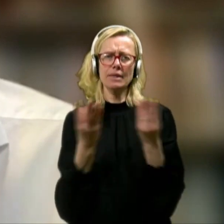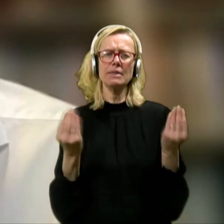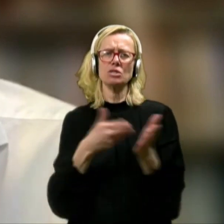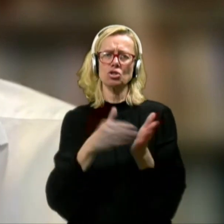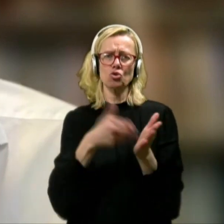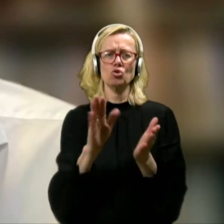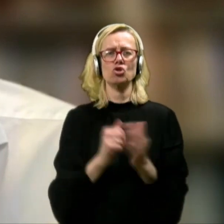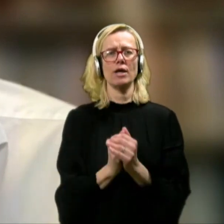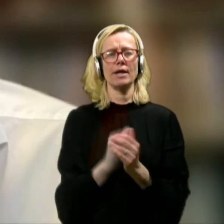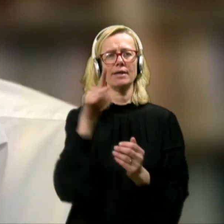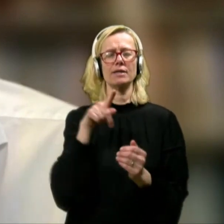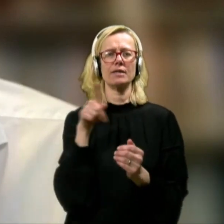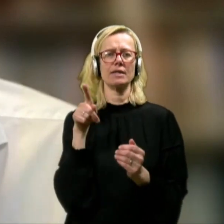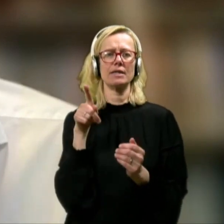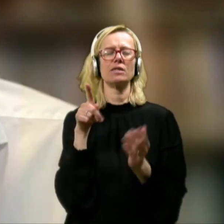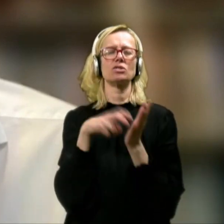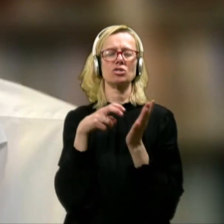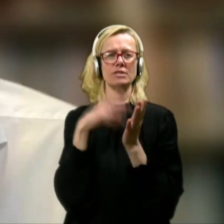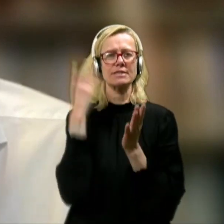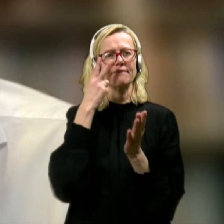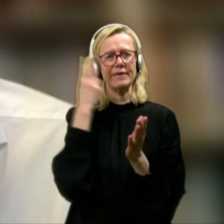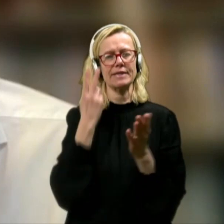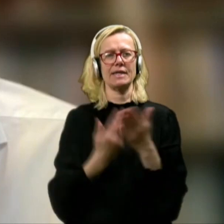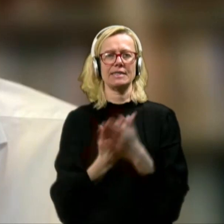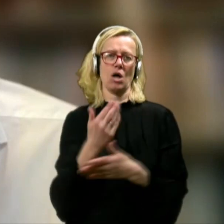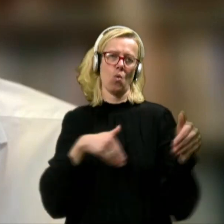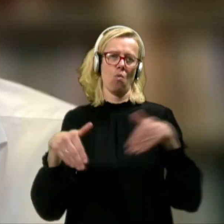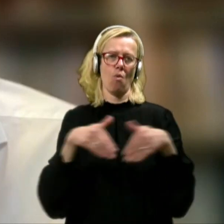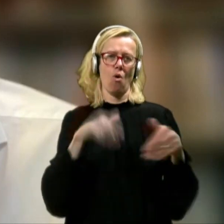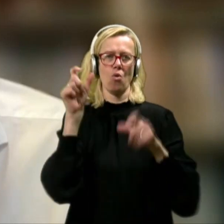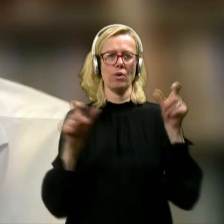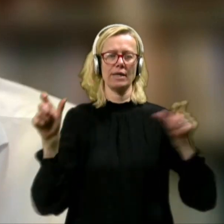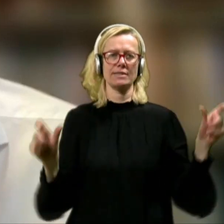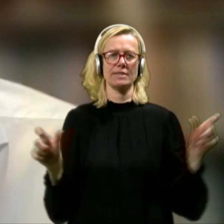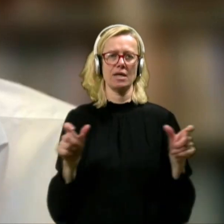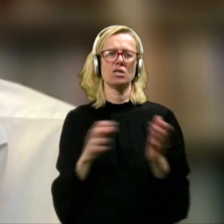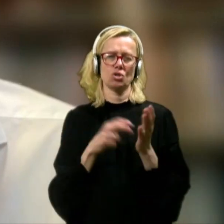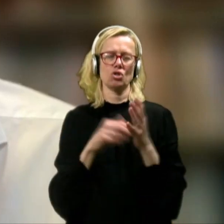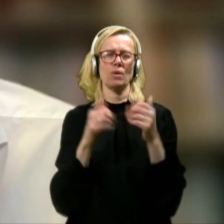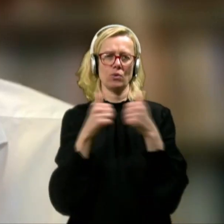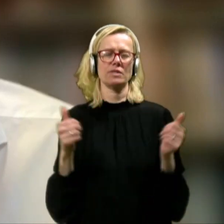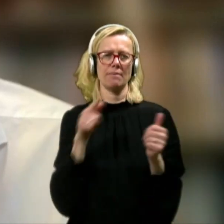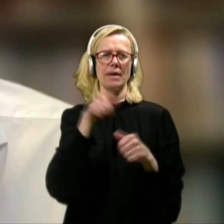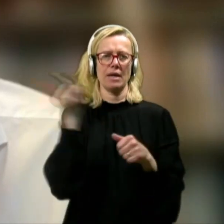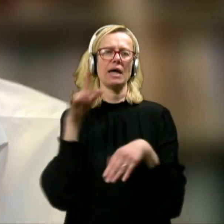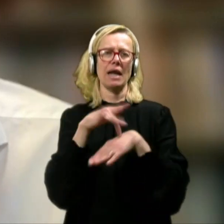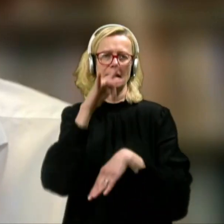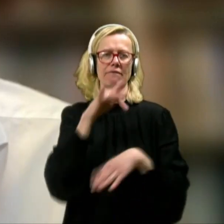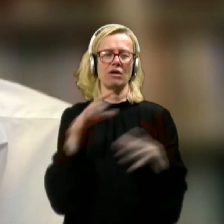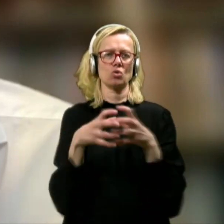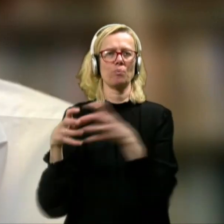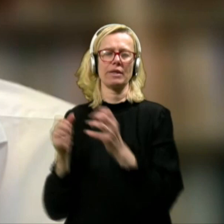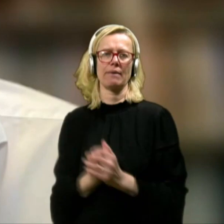precejšnje stroške in pa seveda tudi za upokojence, ki so še posebej ranljiva